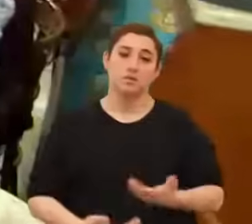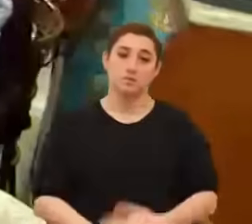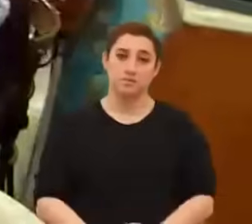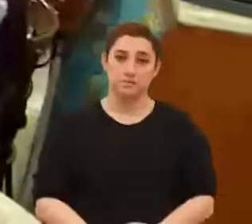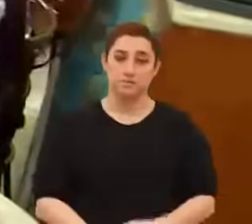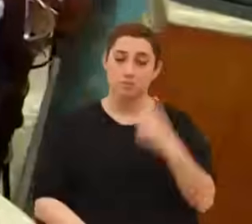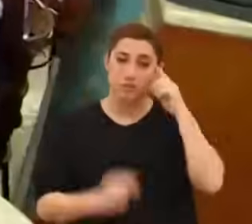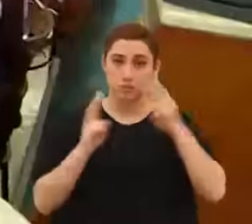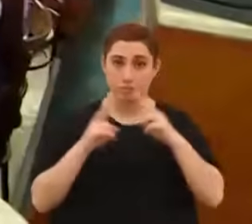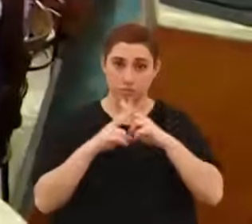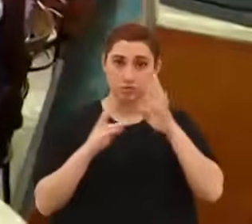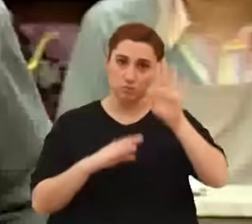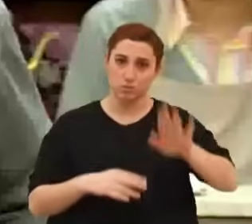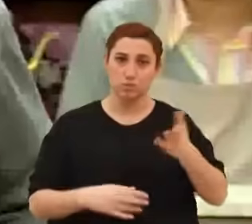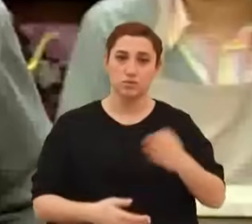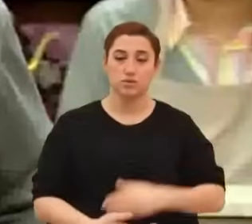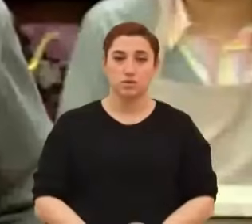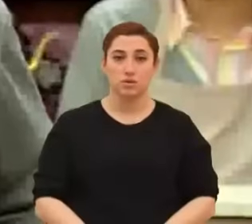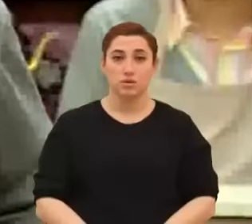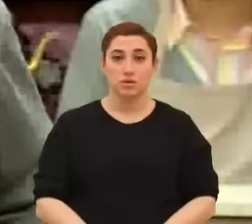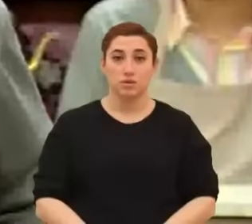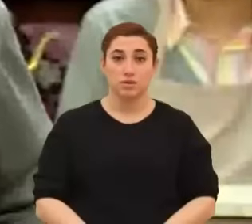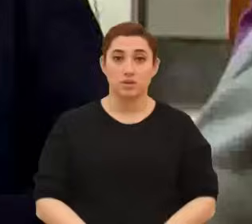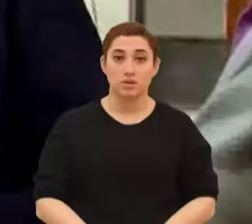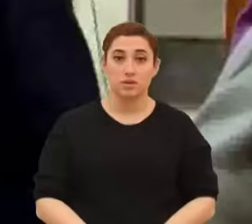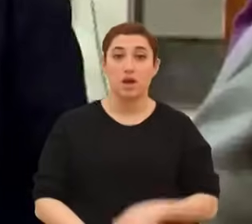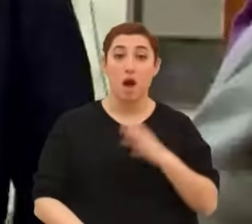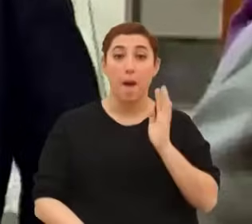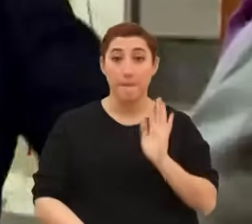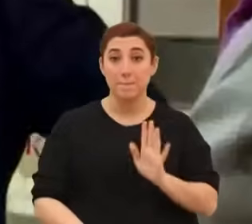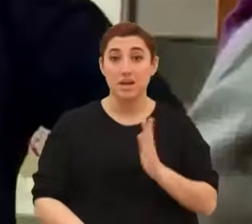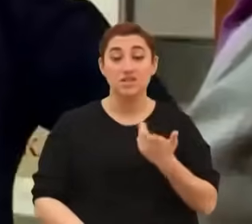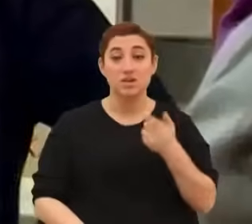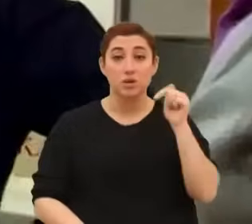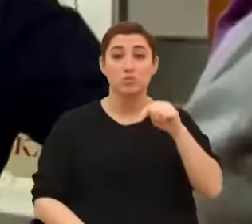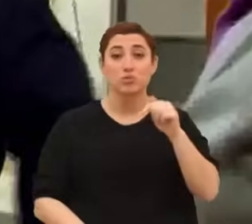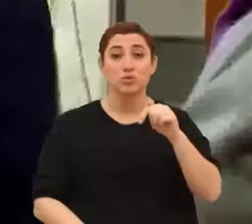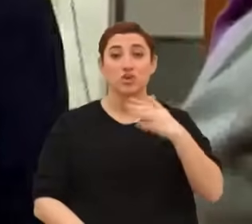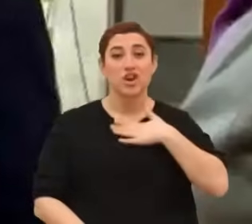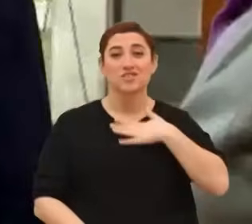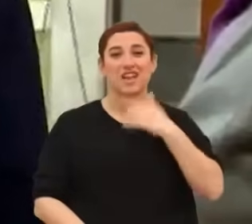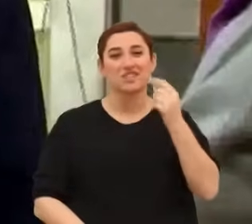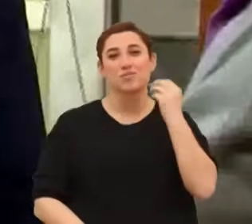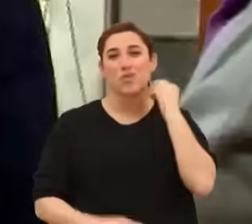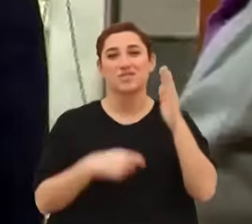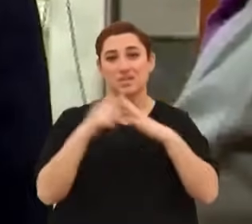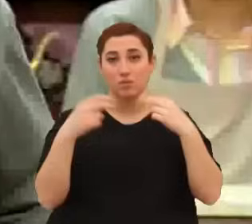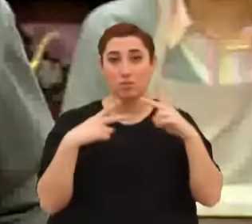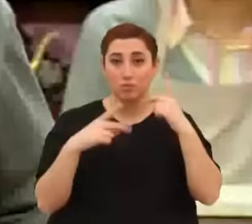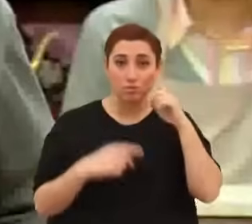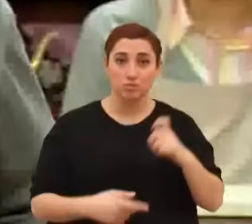biliyorsunuz. Başkomiserim şu önünde dursun ya. Tencereyi elinden aldı başkomiser. Ama şey, bunun karşılığında azıcık borç silsen olur